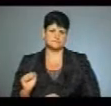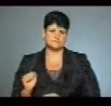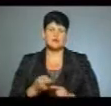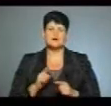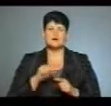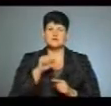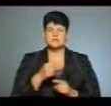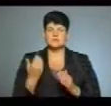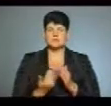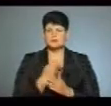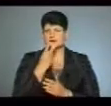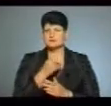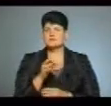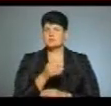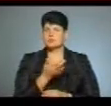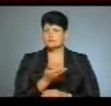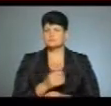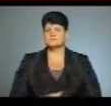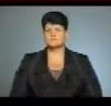цьому випуску дивіться про таке.